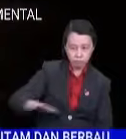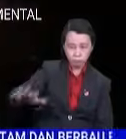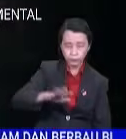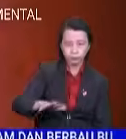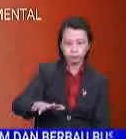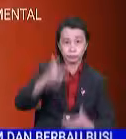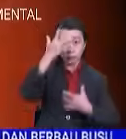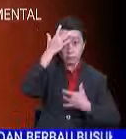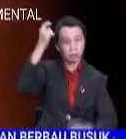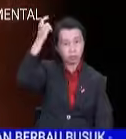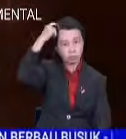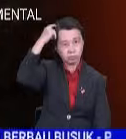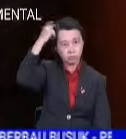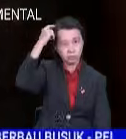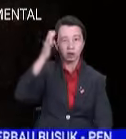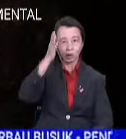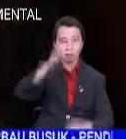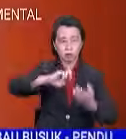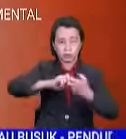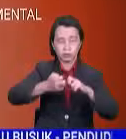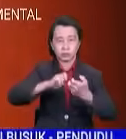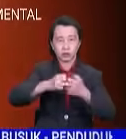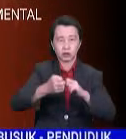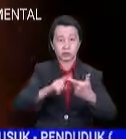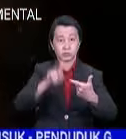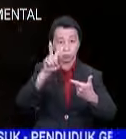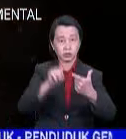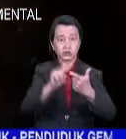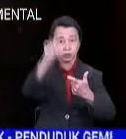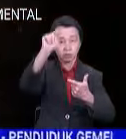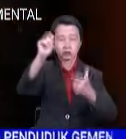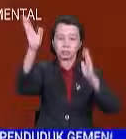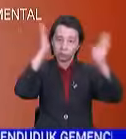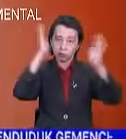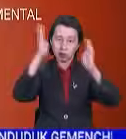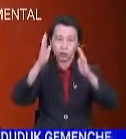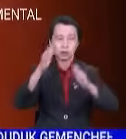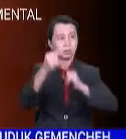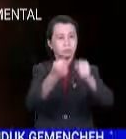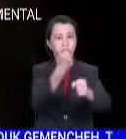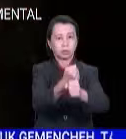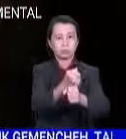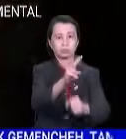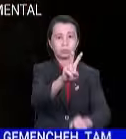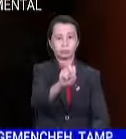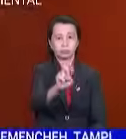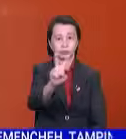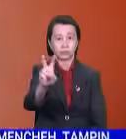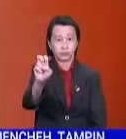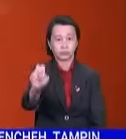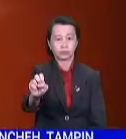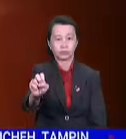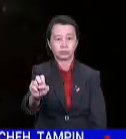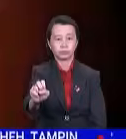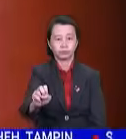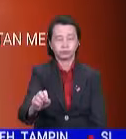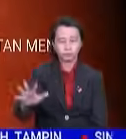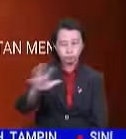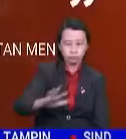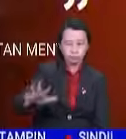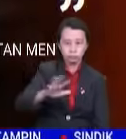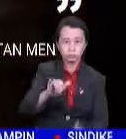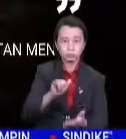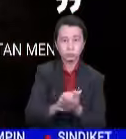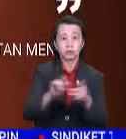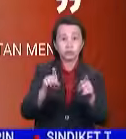penyakit mental akan menjadi masalah kesehatan kedua tertinggi di Malaysia menjelang tahun 2020 jangkauan